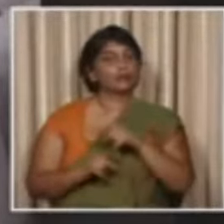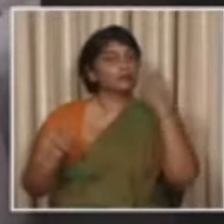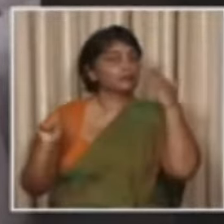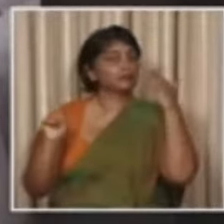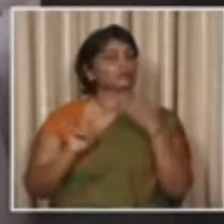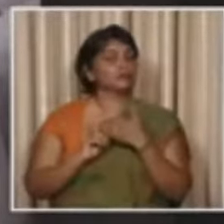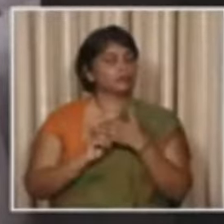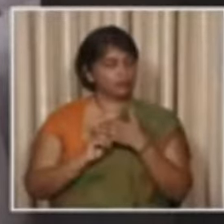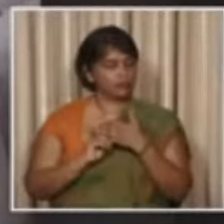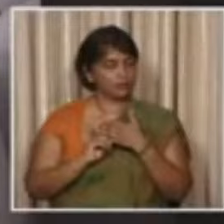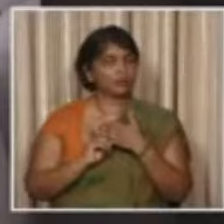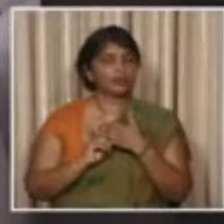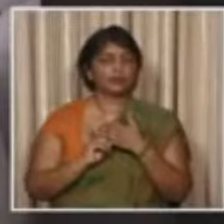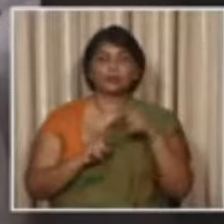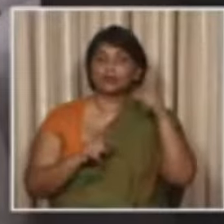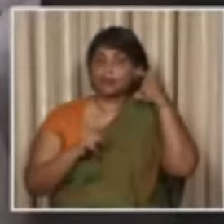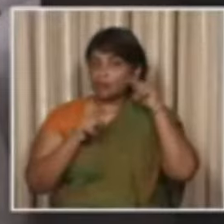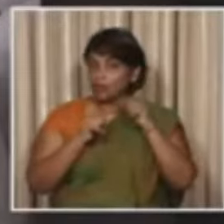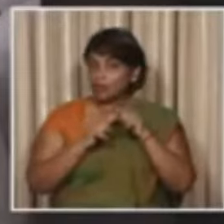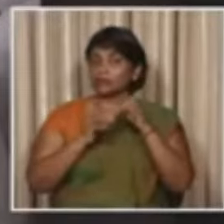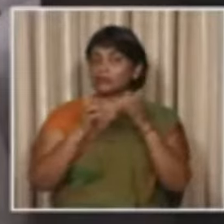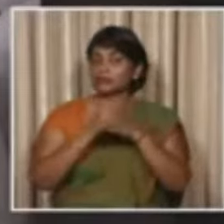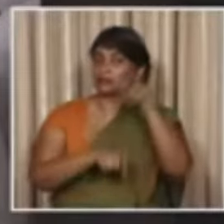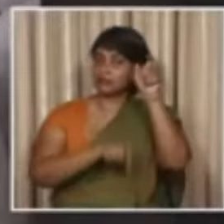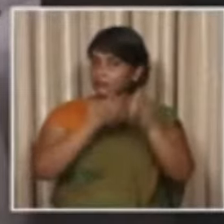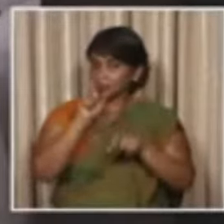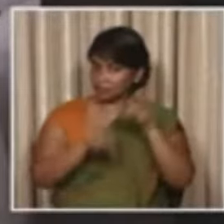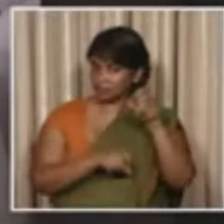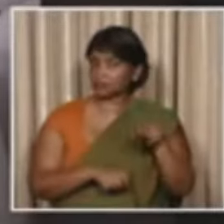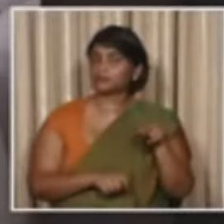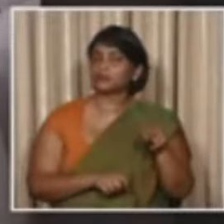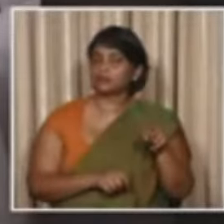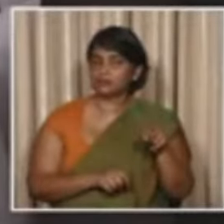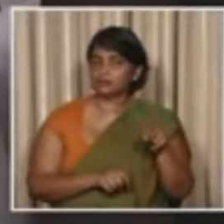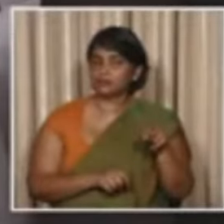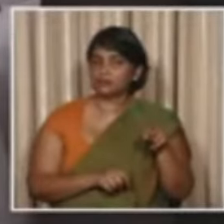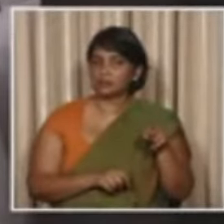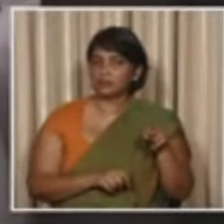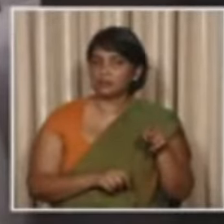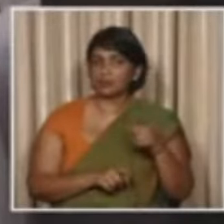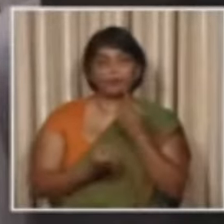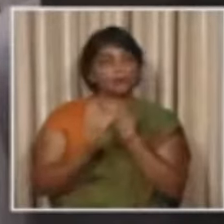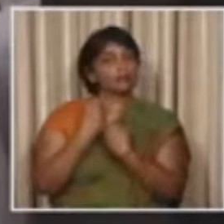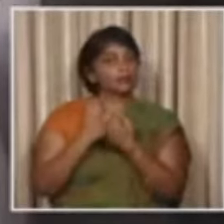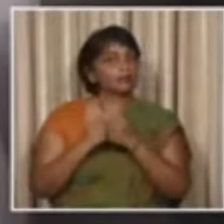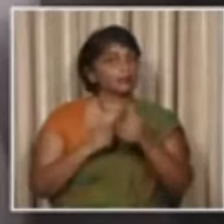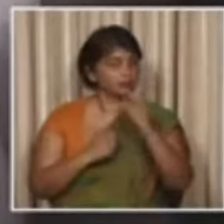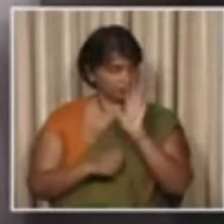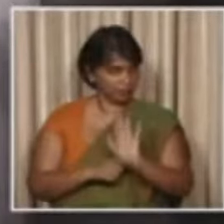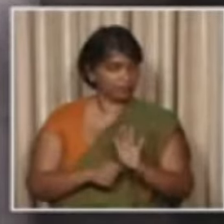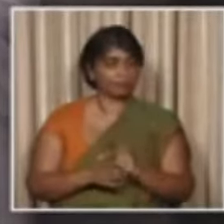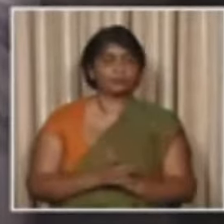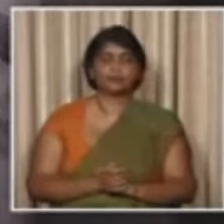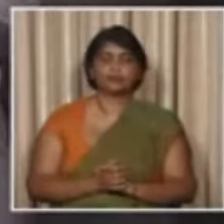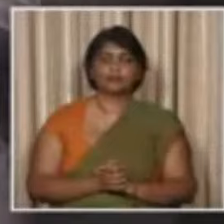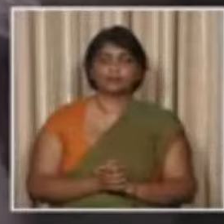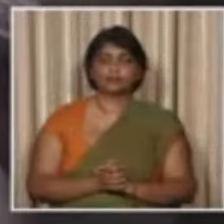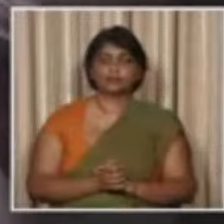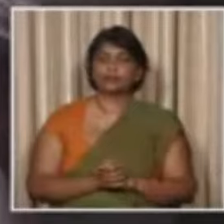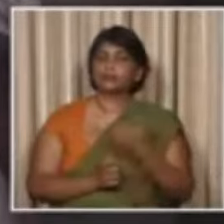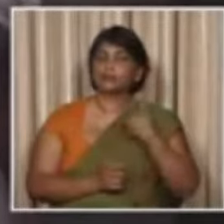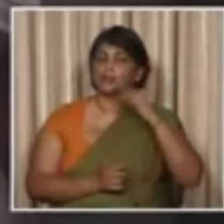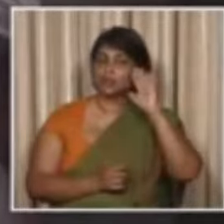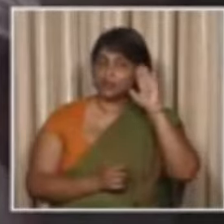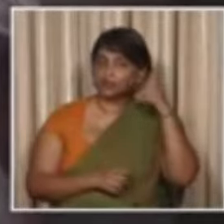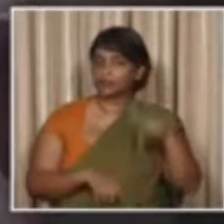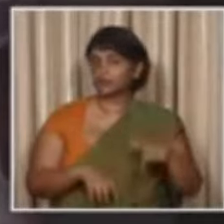සම්බන්ධයෙන් ක්ෂේත්‍රයේ පාර්ශ්වකරුවන්ගෙන් ස්ටේක් හෝල්ඩර්ස් ලගින් විමසීමක් සිදු කර තිබේ. විශේෂයෙන්ම මම